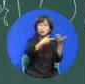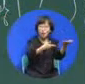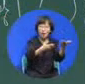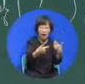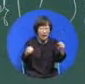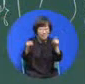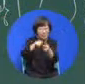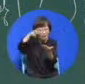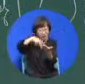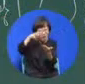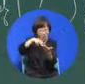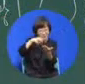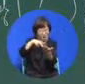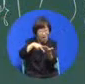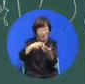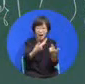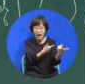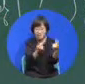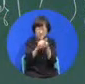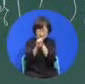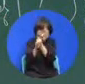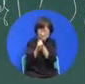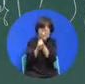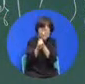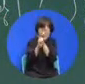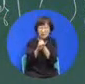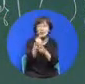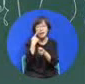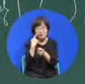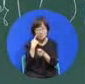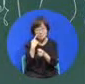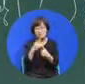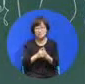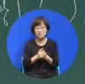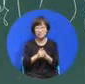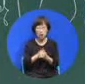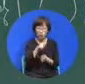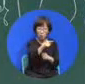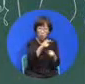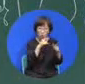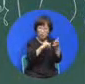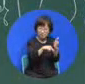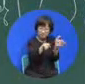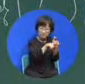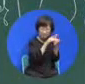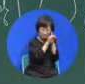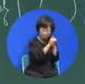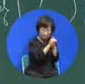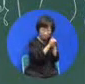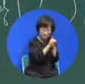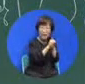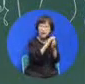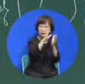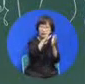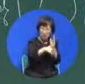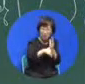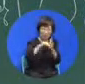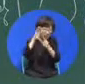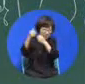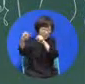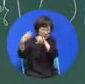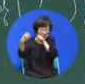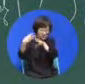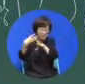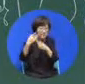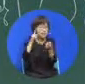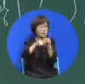읽고요. 진짜 기도하고요. Chants or prayers for them. Write them down. Pray together. Have forum. Explain